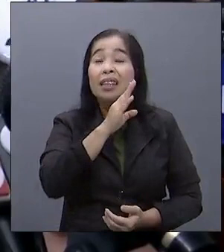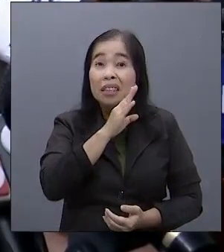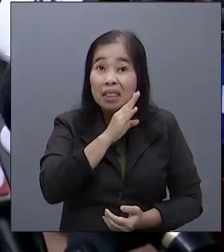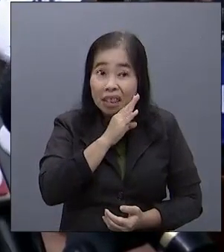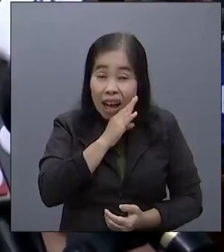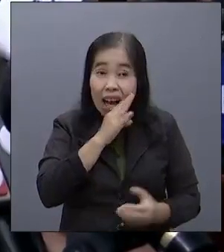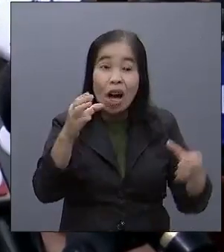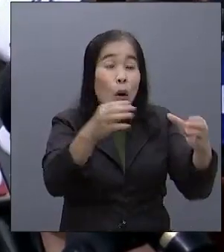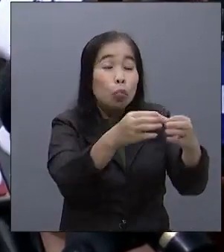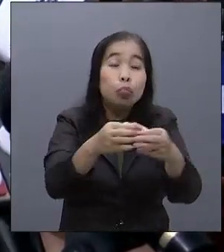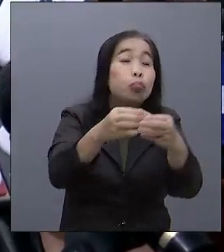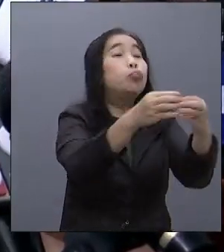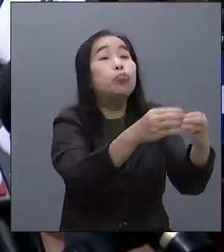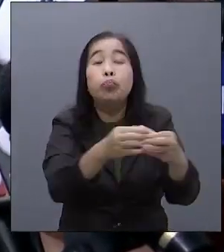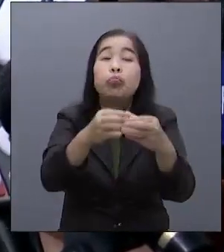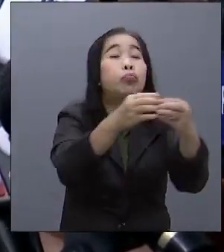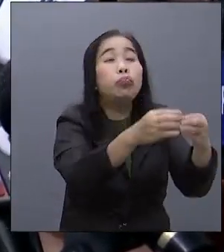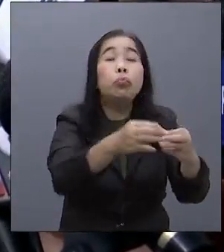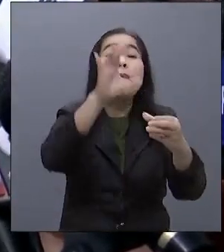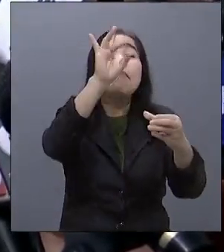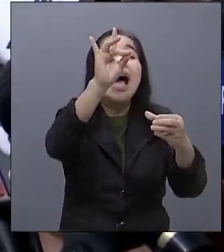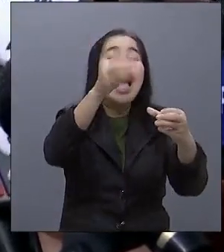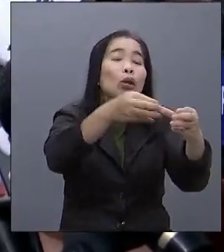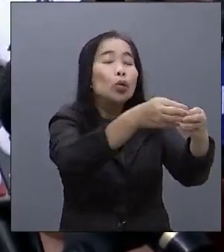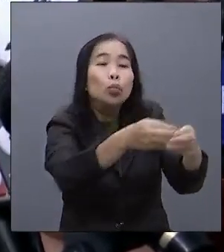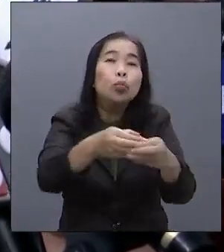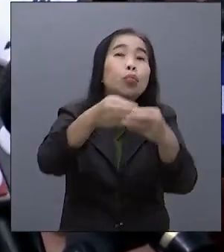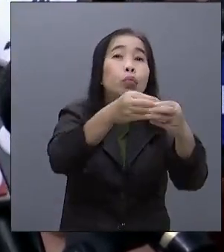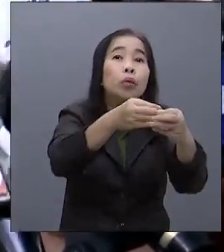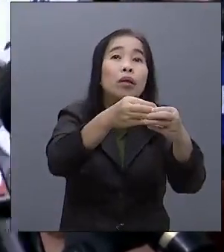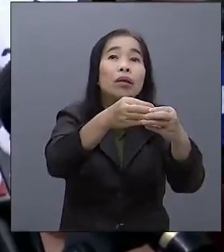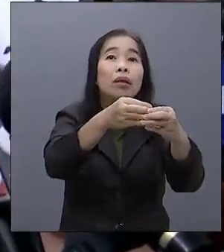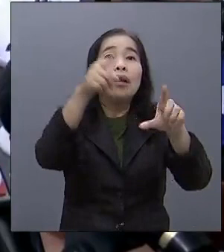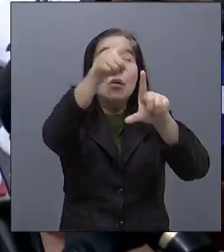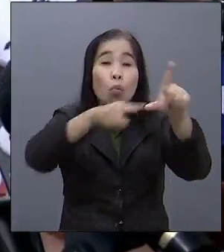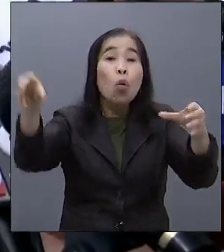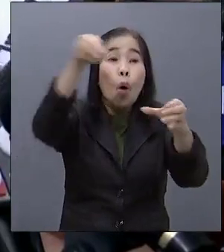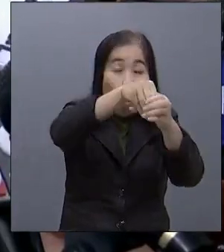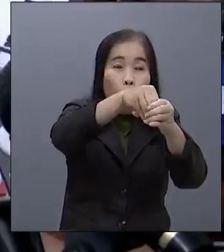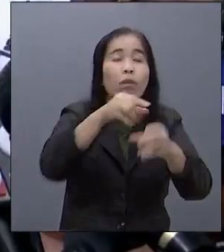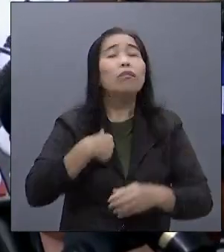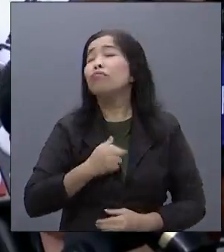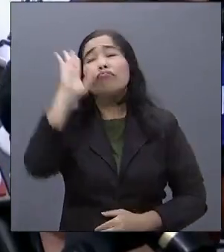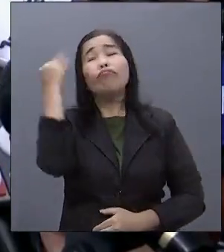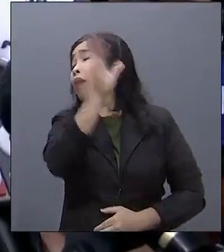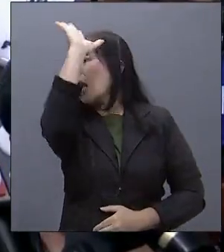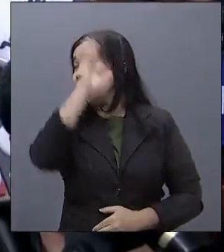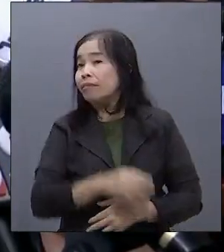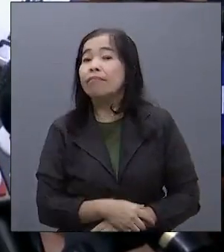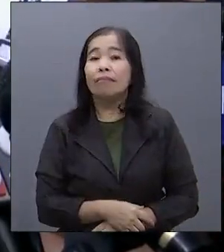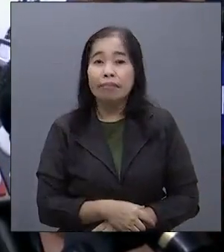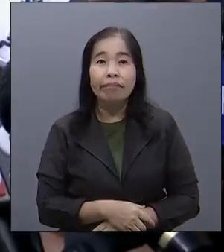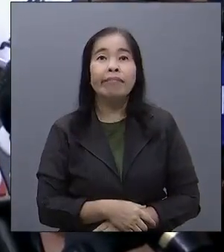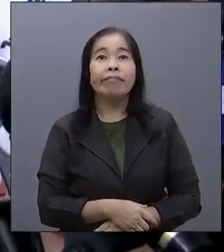น8พรรคเดิมแม้ไม่มีคุณพิธาก็ไม่โหวตครับ เมื่อสักครู่ท่านบอกว่าใครจะตั้งรัฐบ